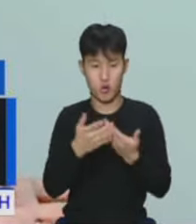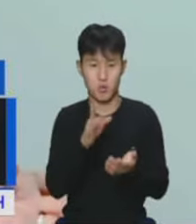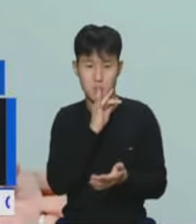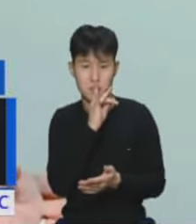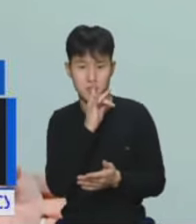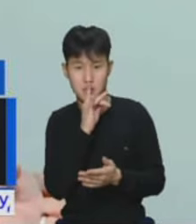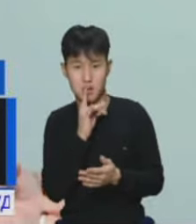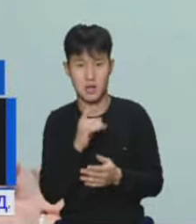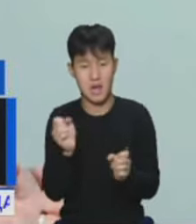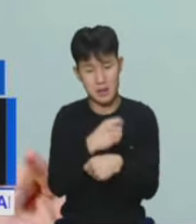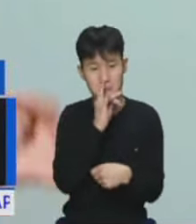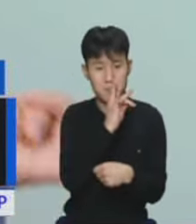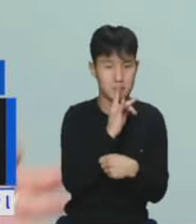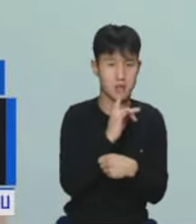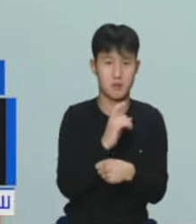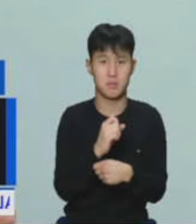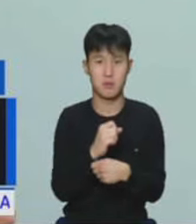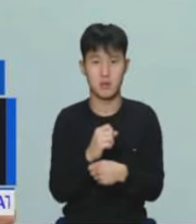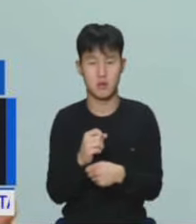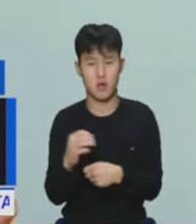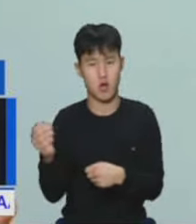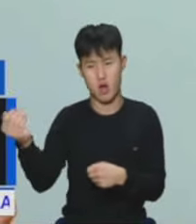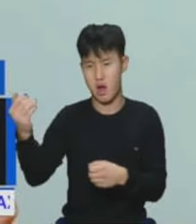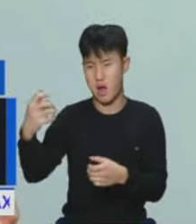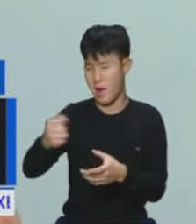авмааргүй байна. Энийг оролцуул.